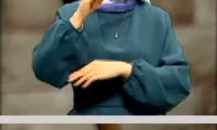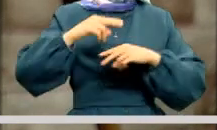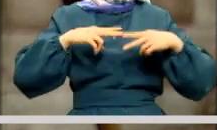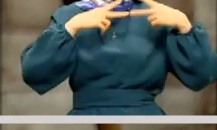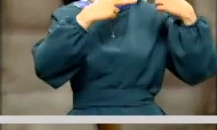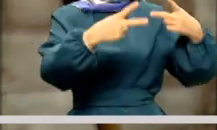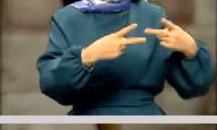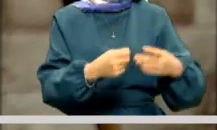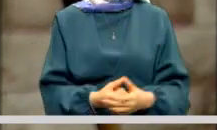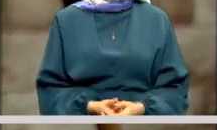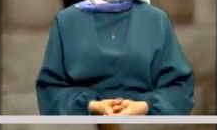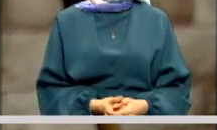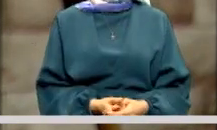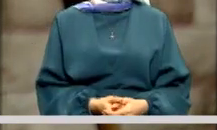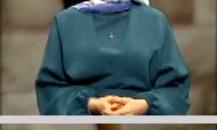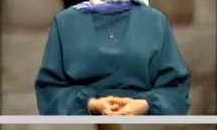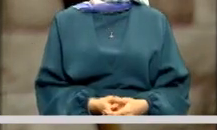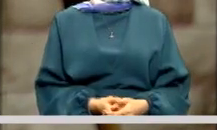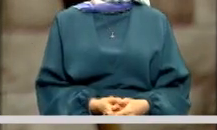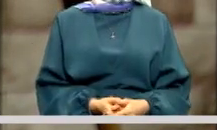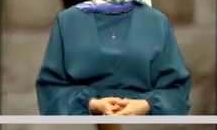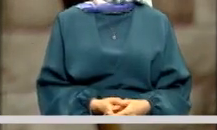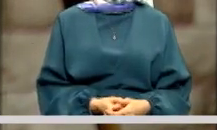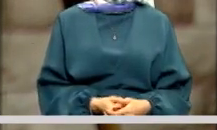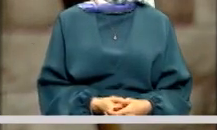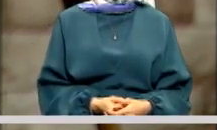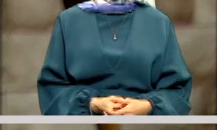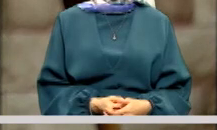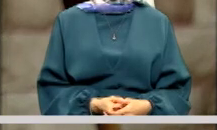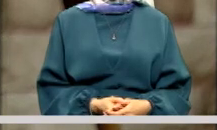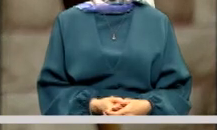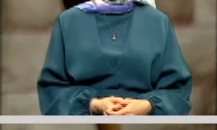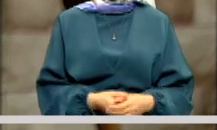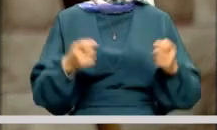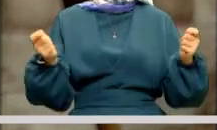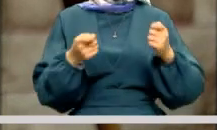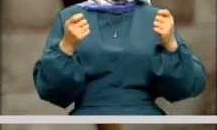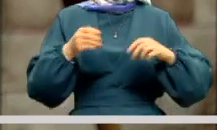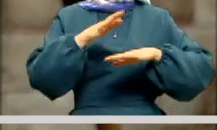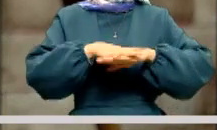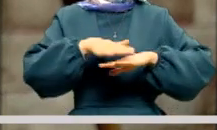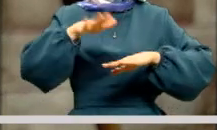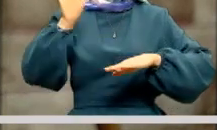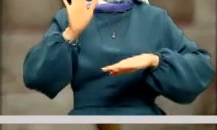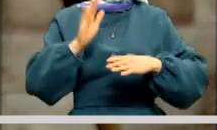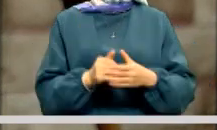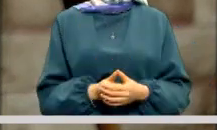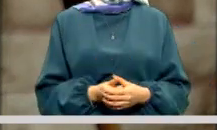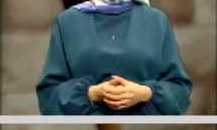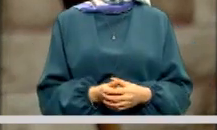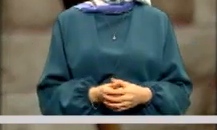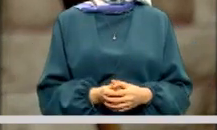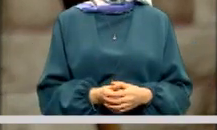bir inşa edecek bir zihin inşasına götürecek bir çalışmayı yapamıyor isek hepimiz